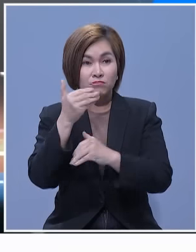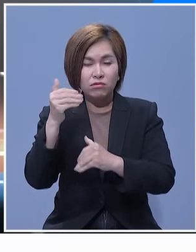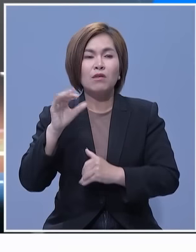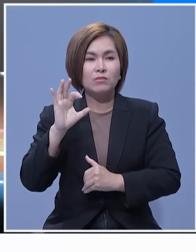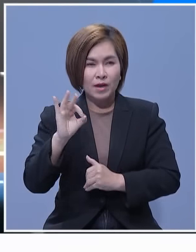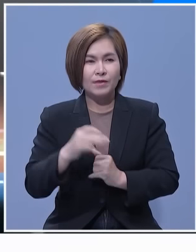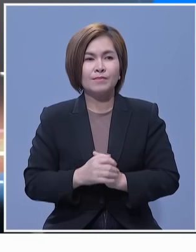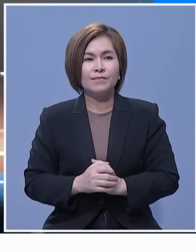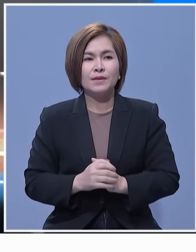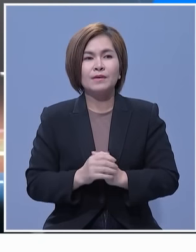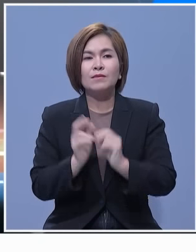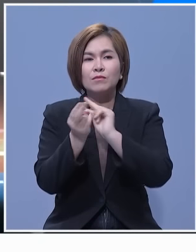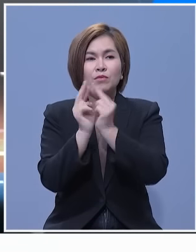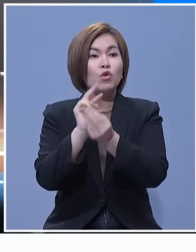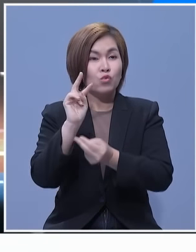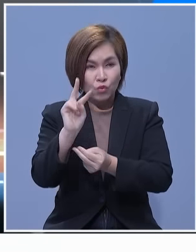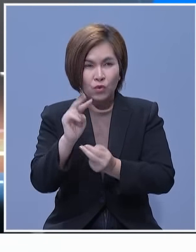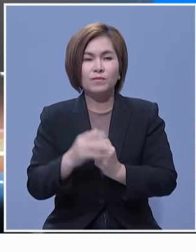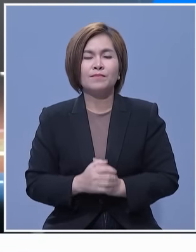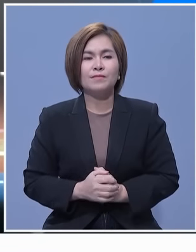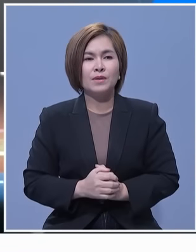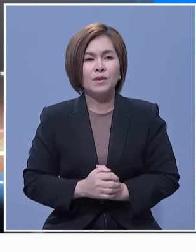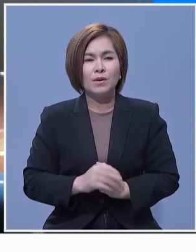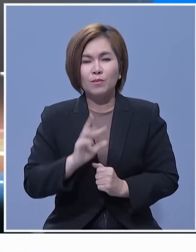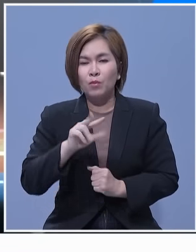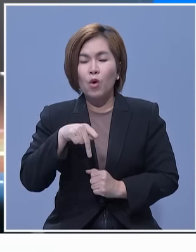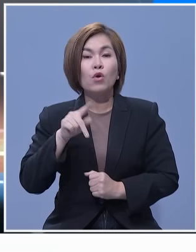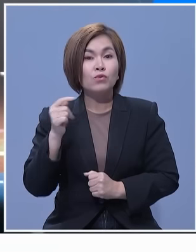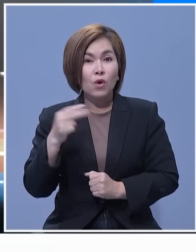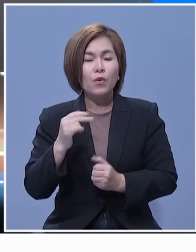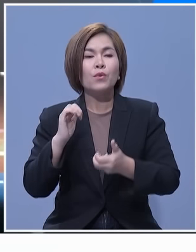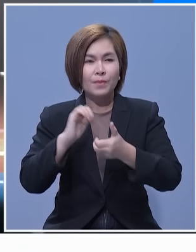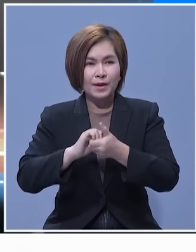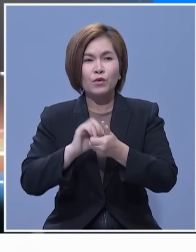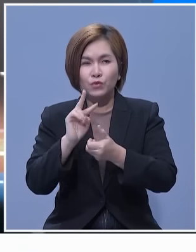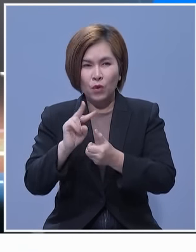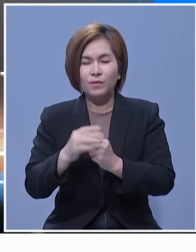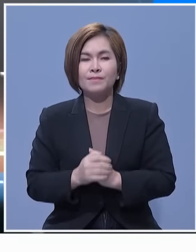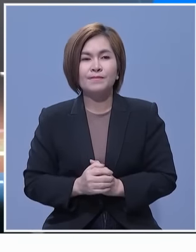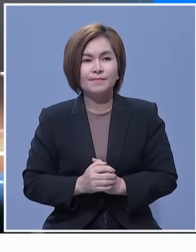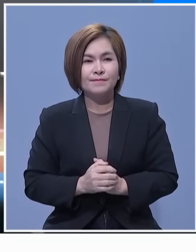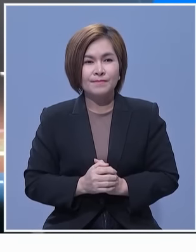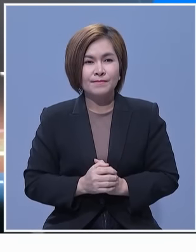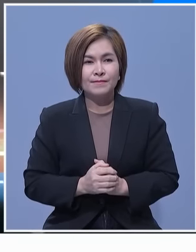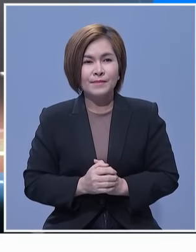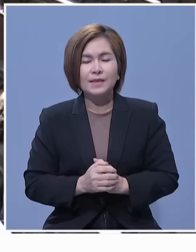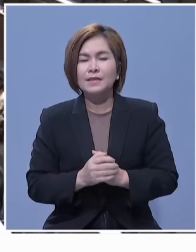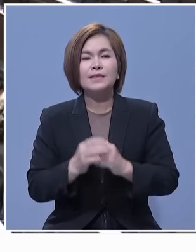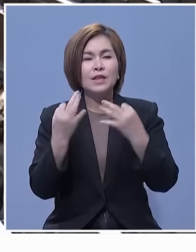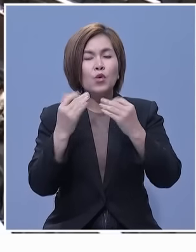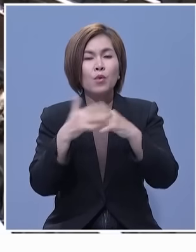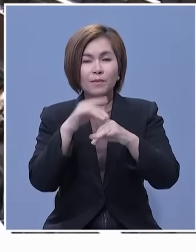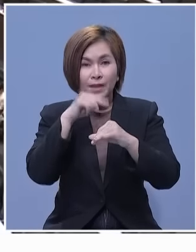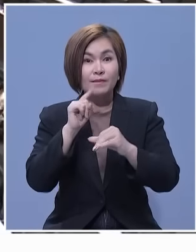กล้า 2เสียงพรรคเพื่อไทยรวมพลัง 2เสียงพรรคเสรีรวมไทย 1เสียงพรรคพลังสังคมใหม่